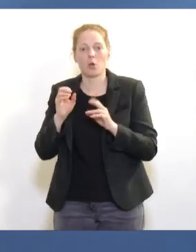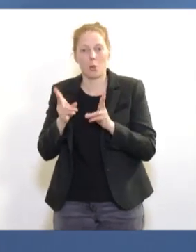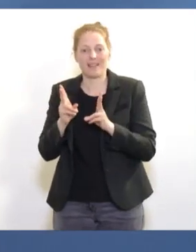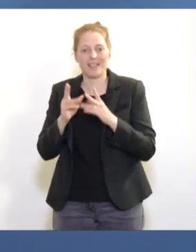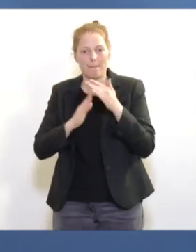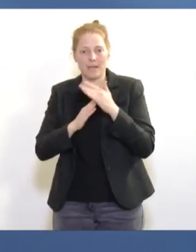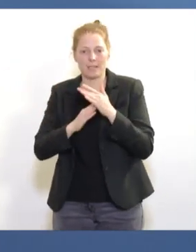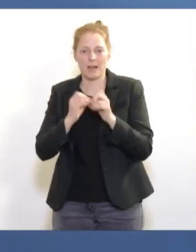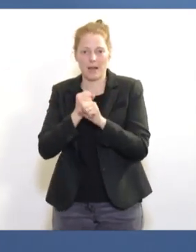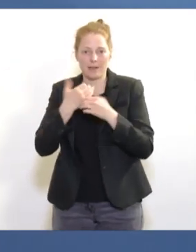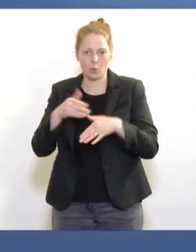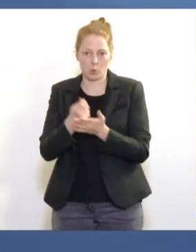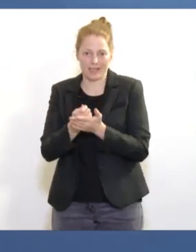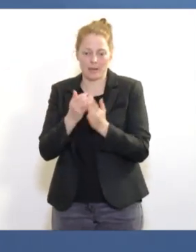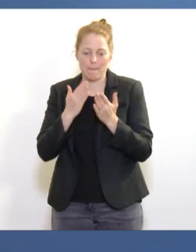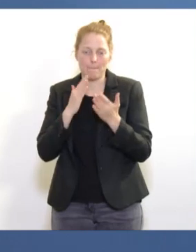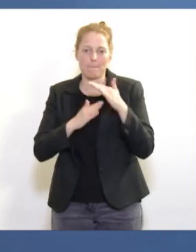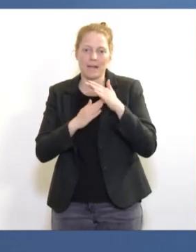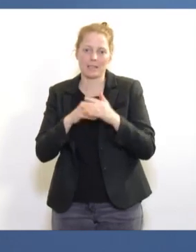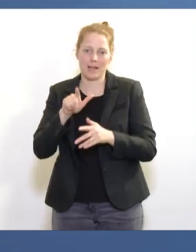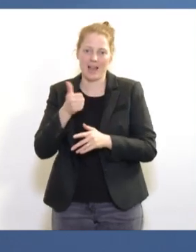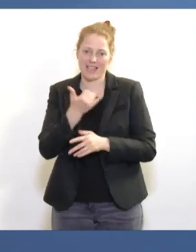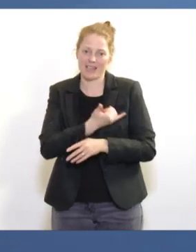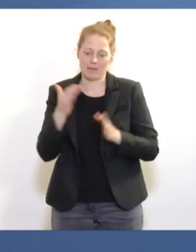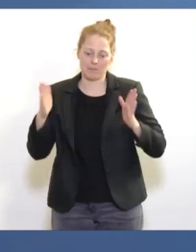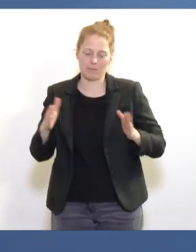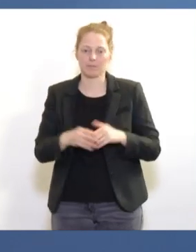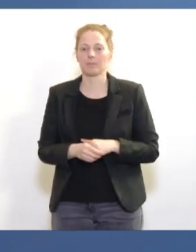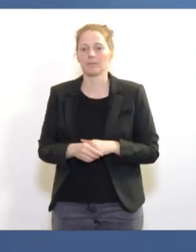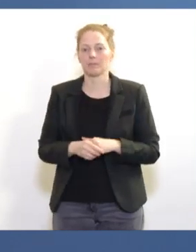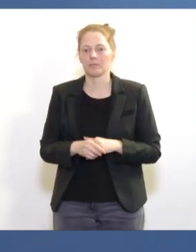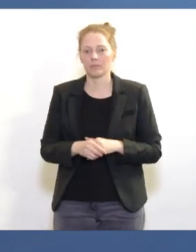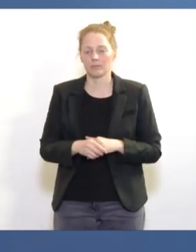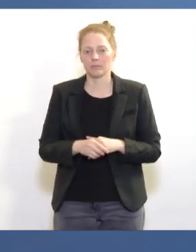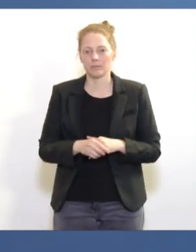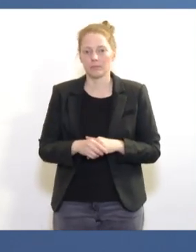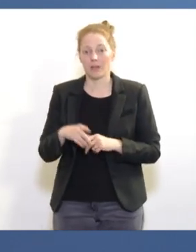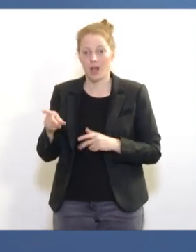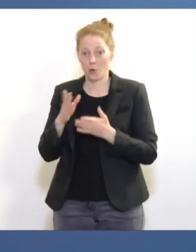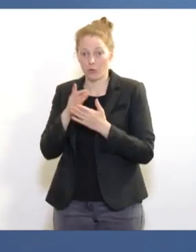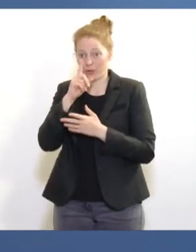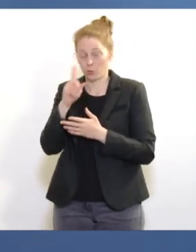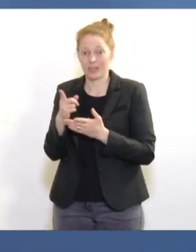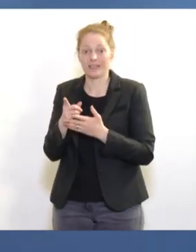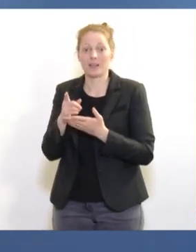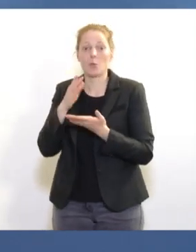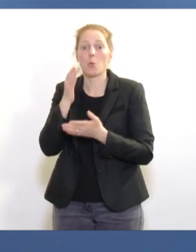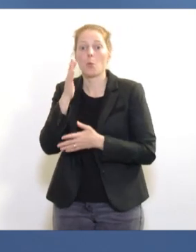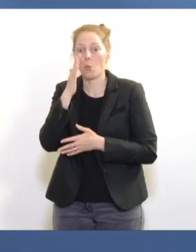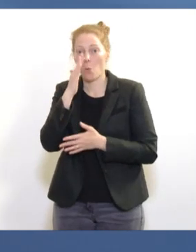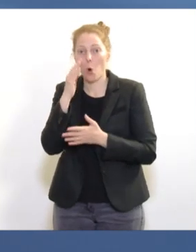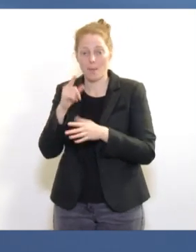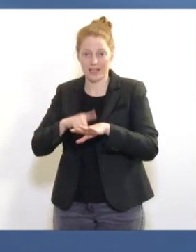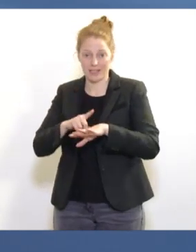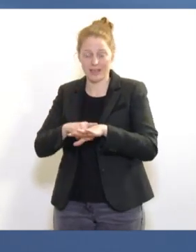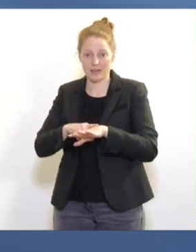LSC geschafft haben, haben ihrerseits auch ihren Delay vom Contrat LSC automatisch verlängert kriegt